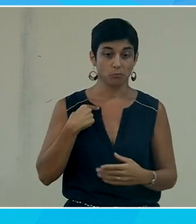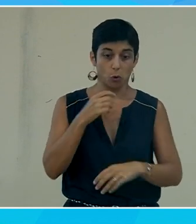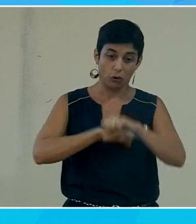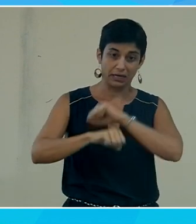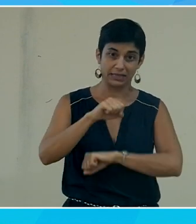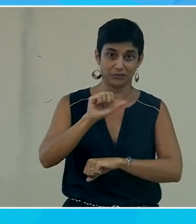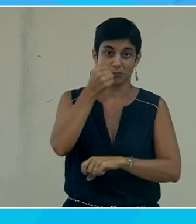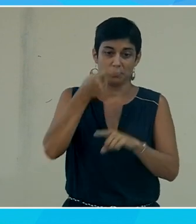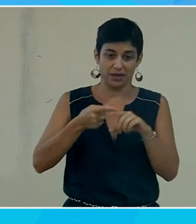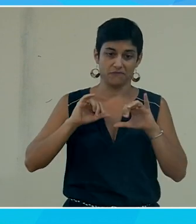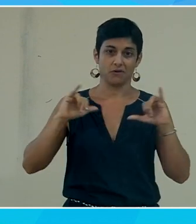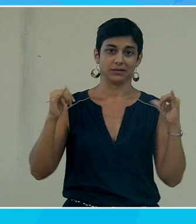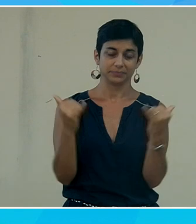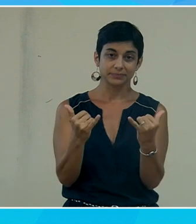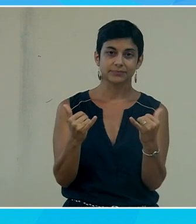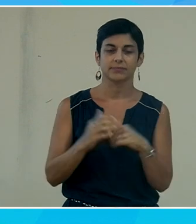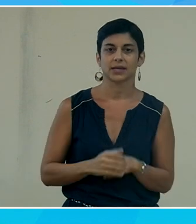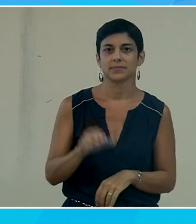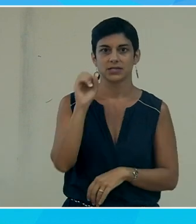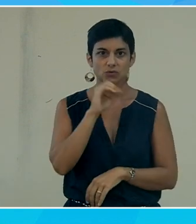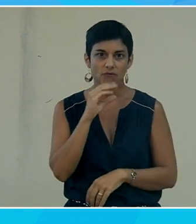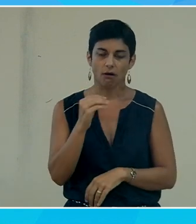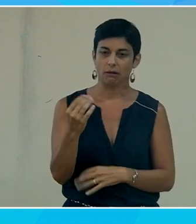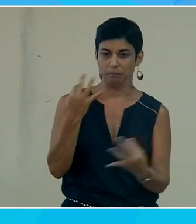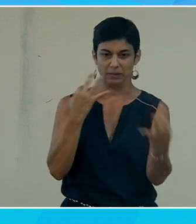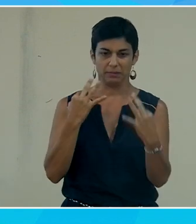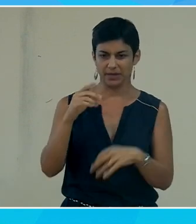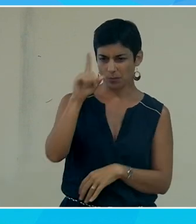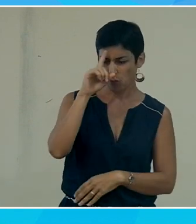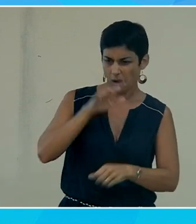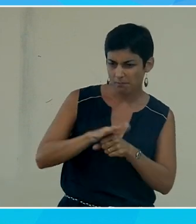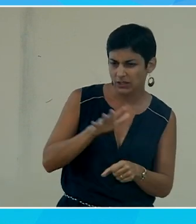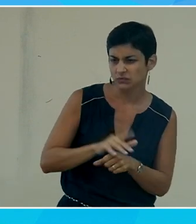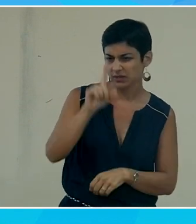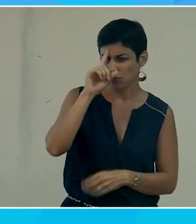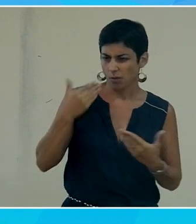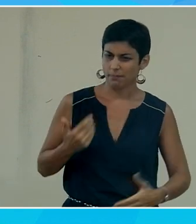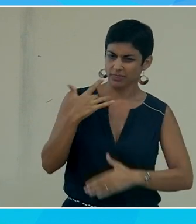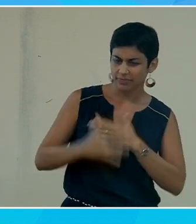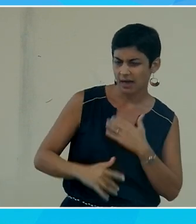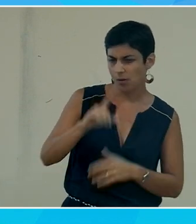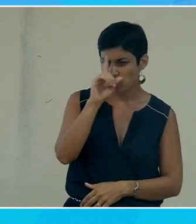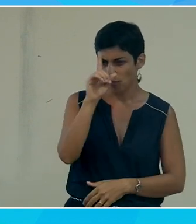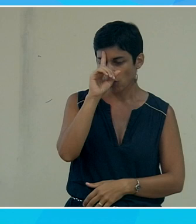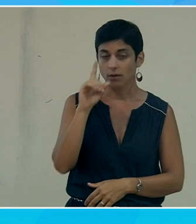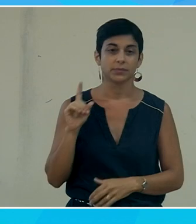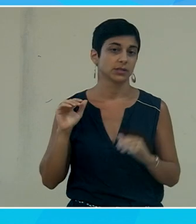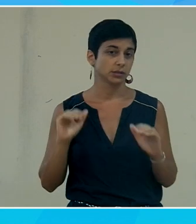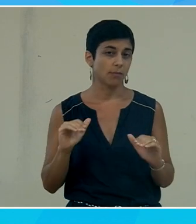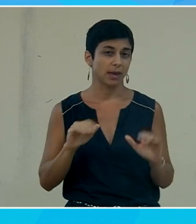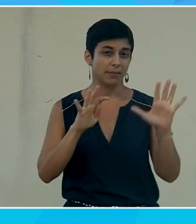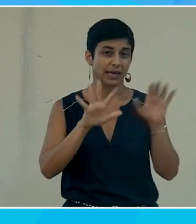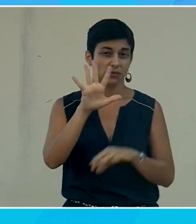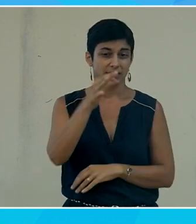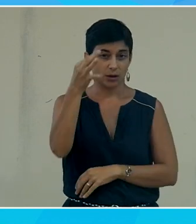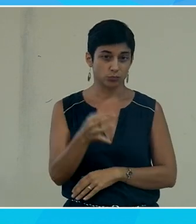c'est souvent des attaques pourquoi on ne fait pas assez pourquoi vous n'y venez que maintenant je répète quand même que 95% des